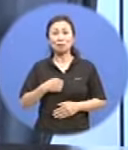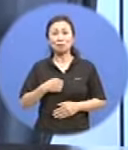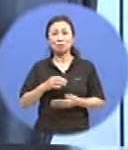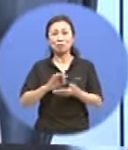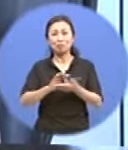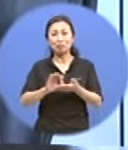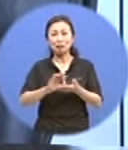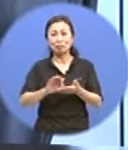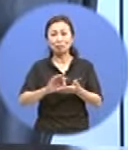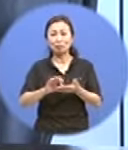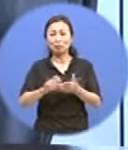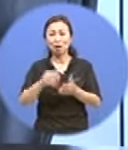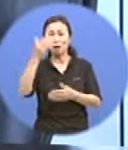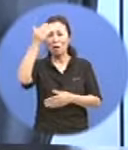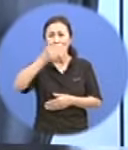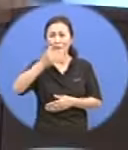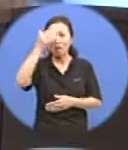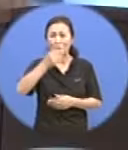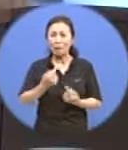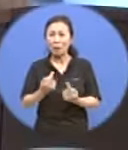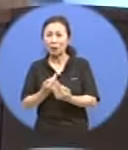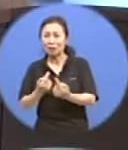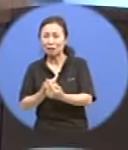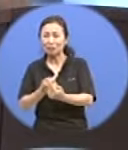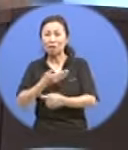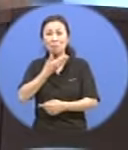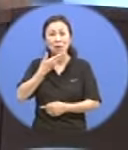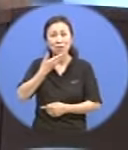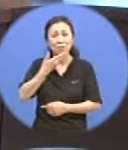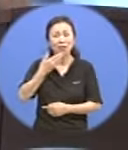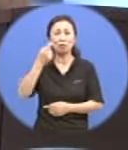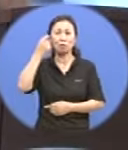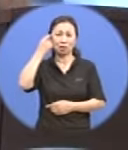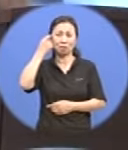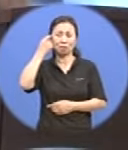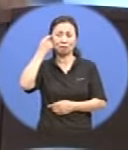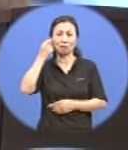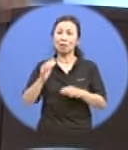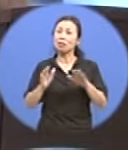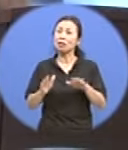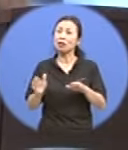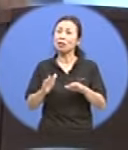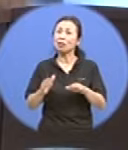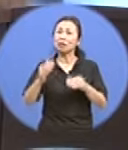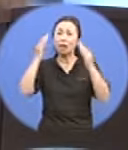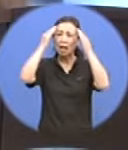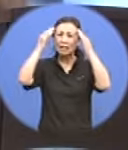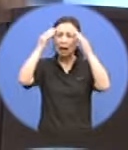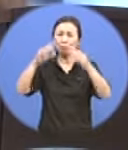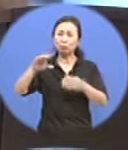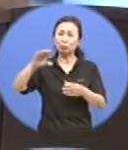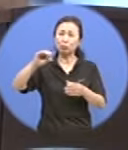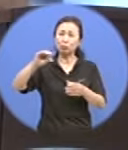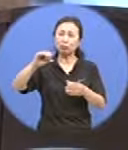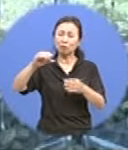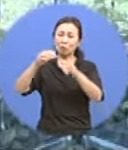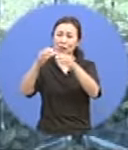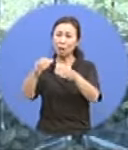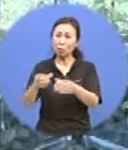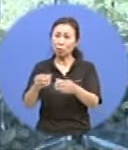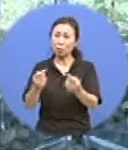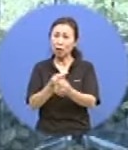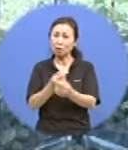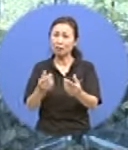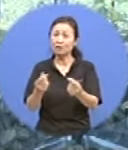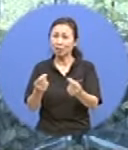った、ああ便利になったと思いながら、 はい、 最近もシャンプーの容器が変わられましたね。 そうなんですね、はい、あの今